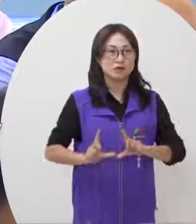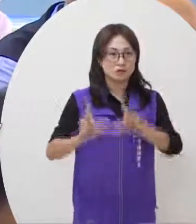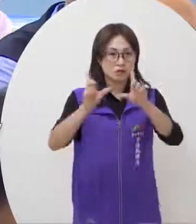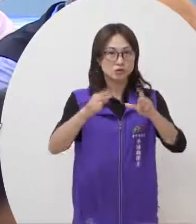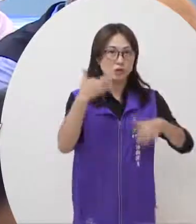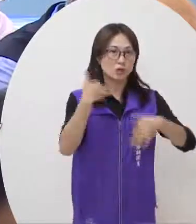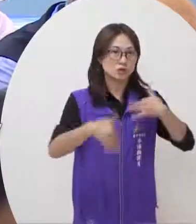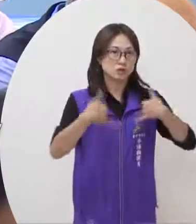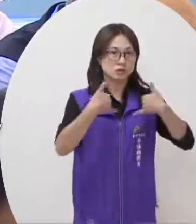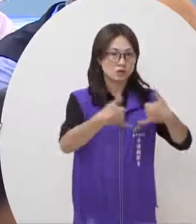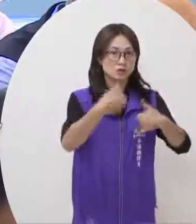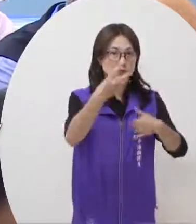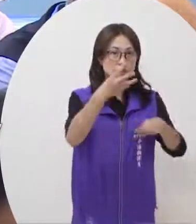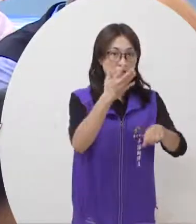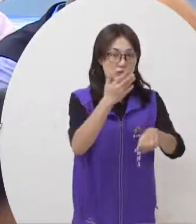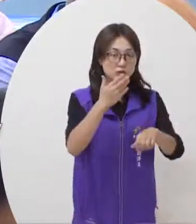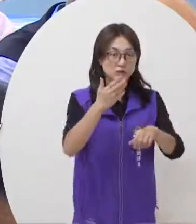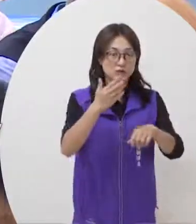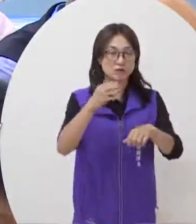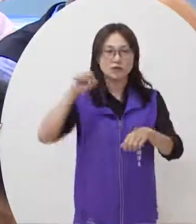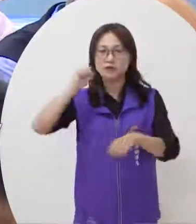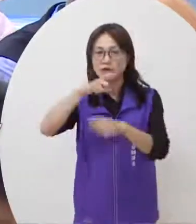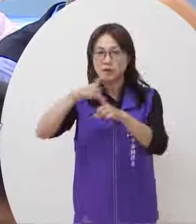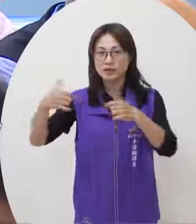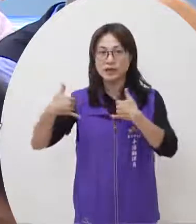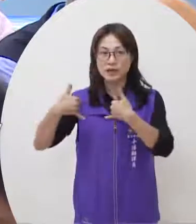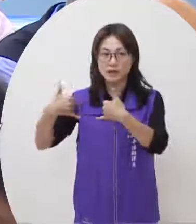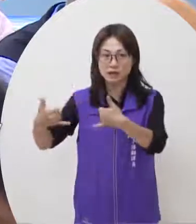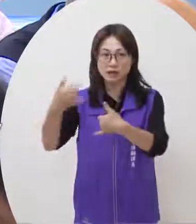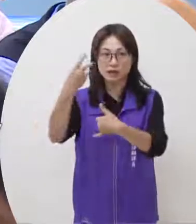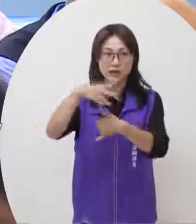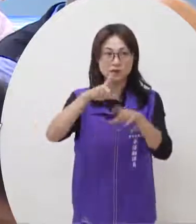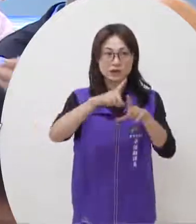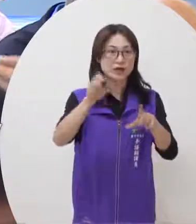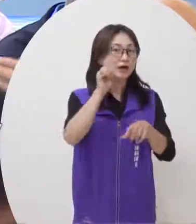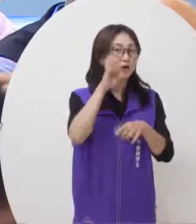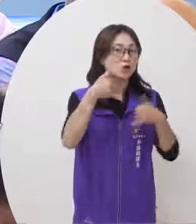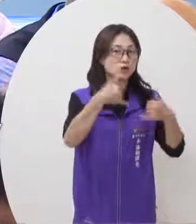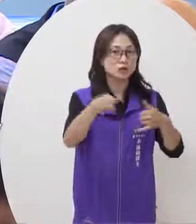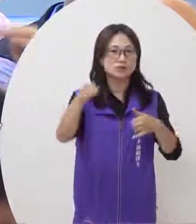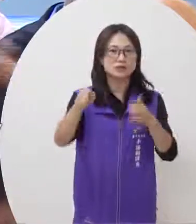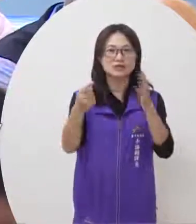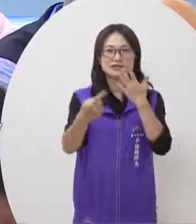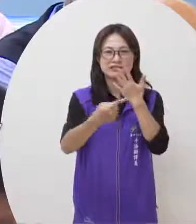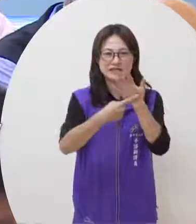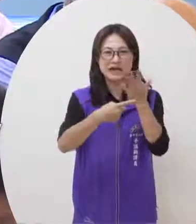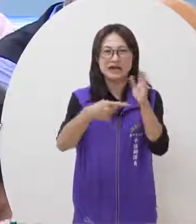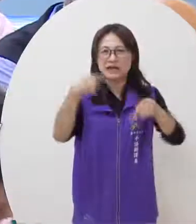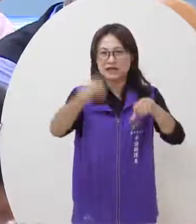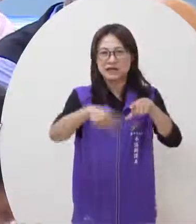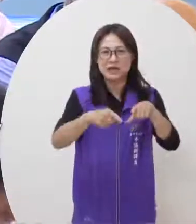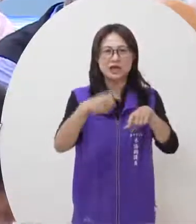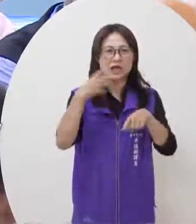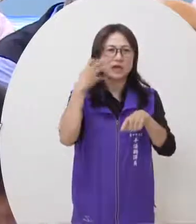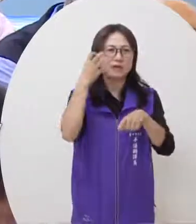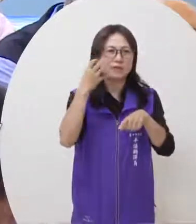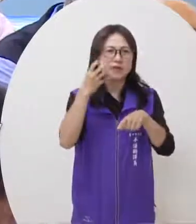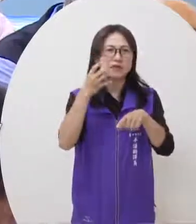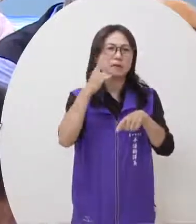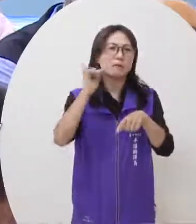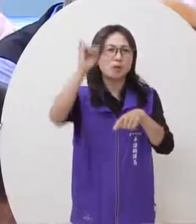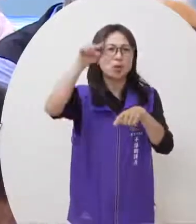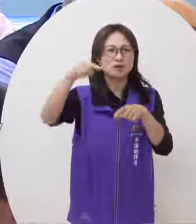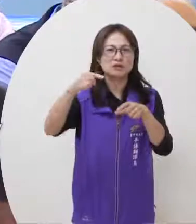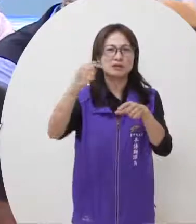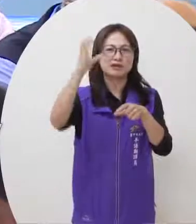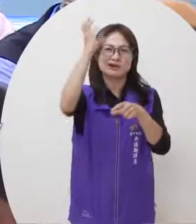三段从台湾大道跟大龙路长叶平埔真的非常错我也曾经